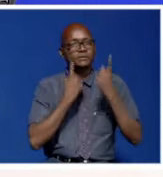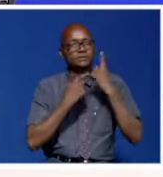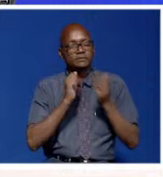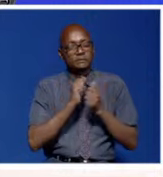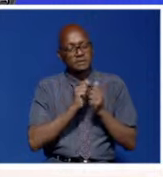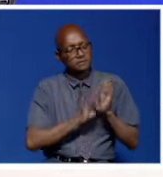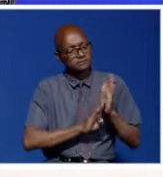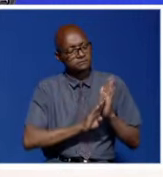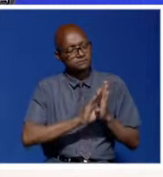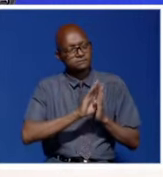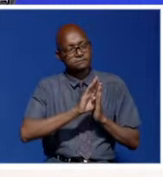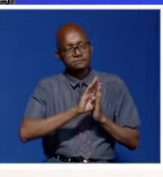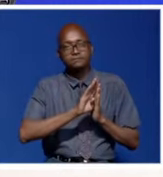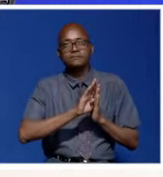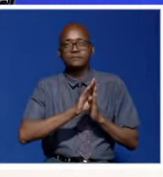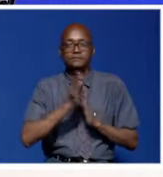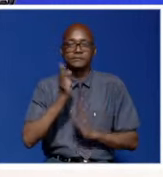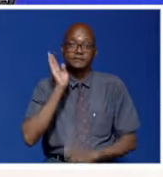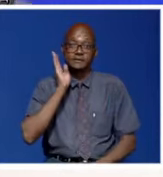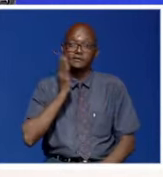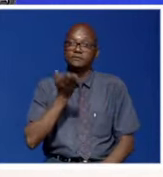bidhaa kikisikika.